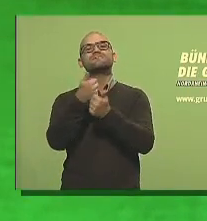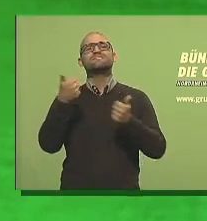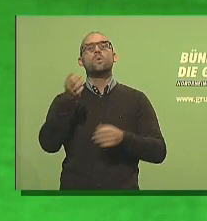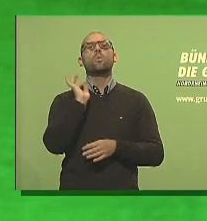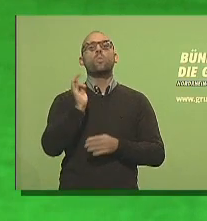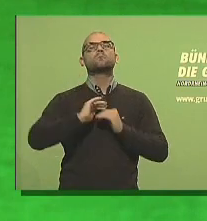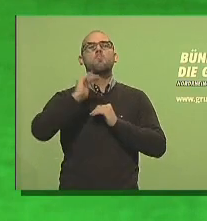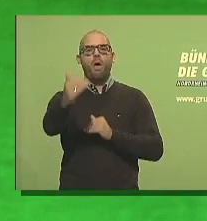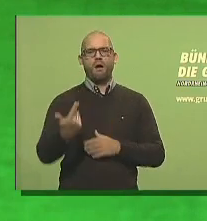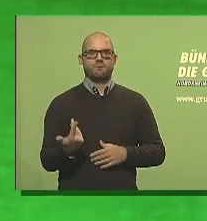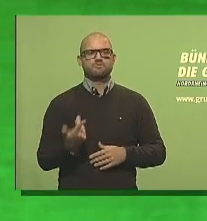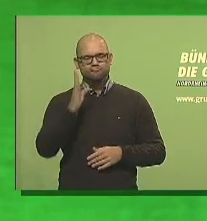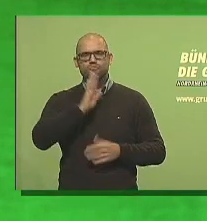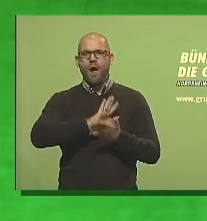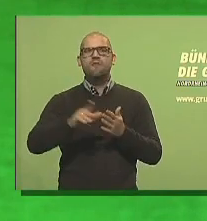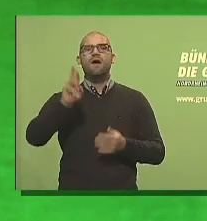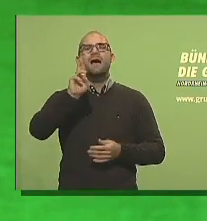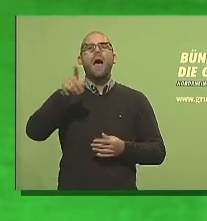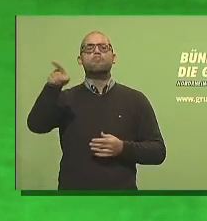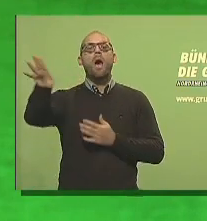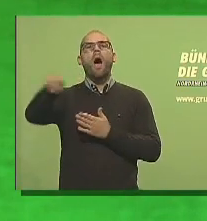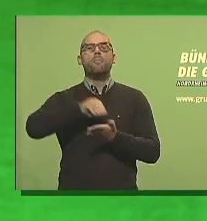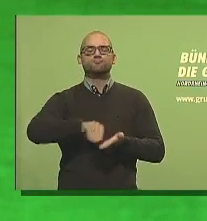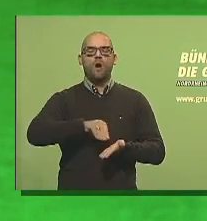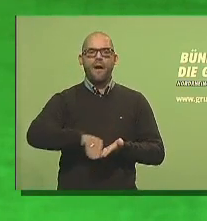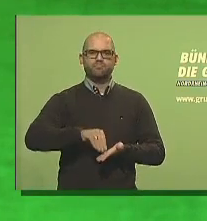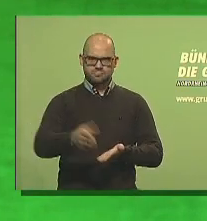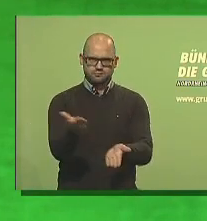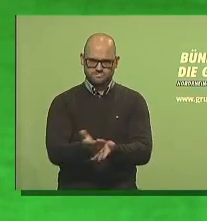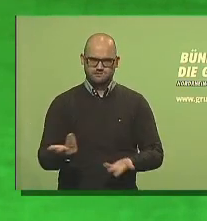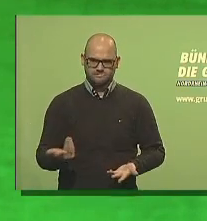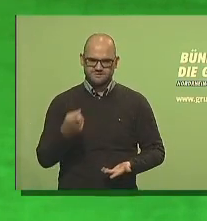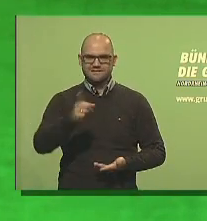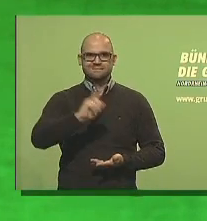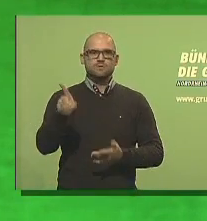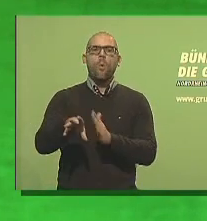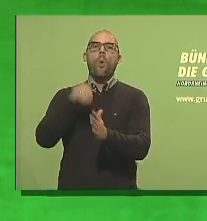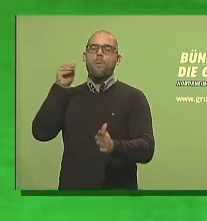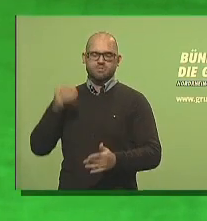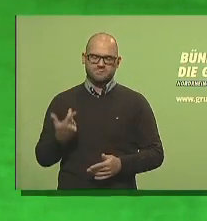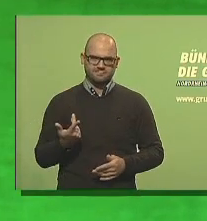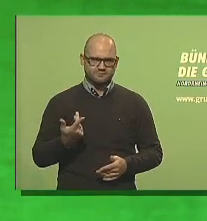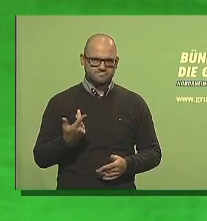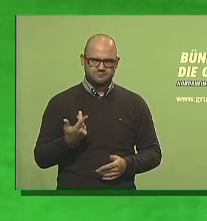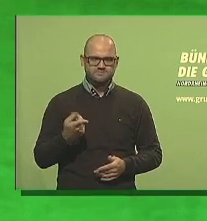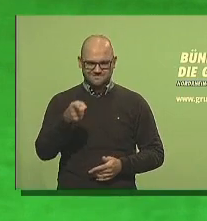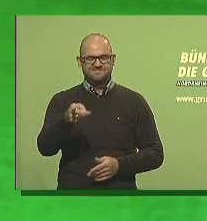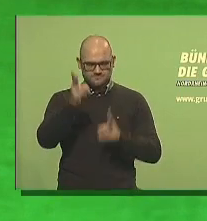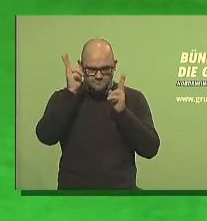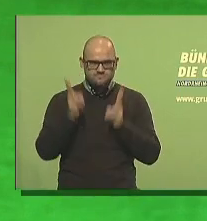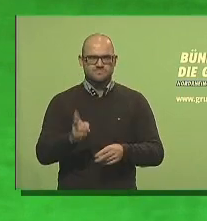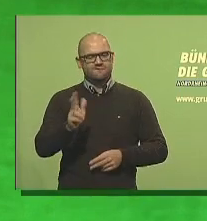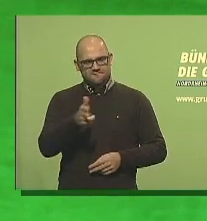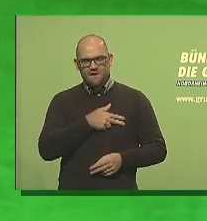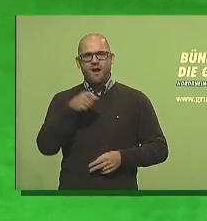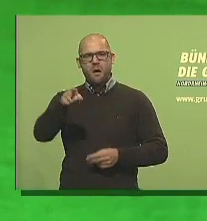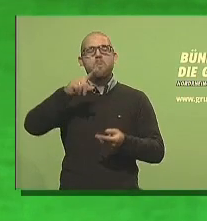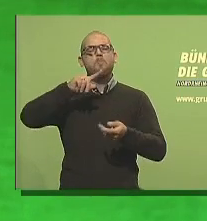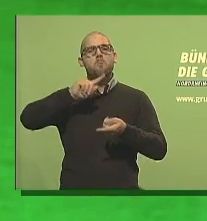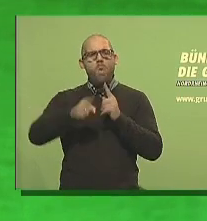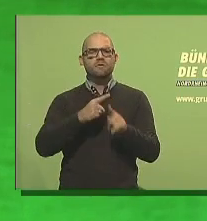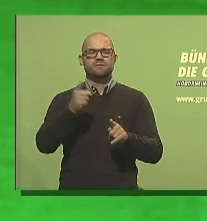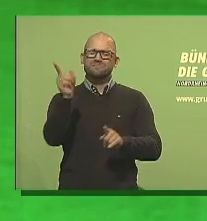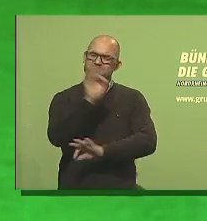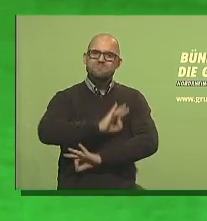bei Johannes Remmel. Das können wir gut haben. Das ist dann auch kein Plagiat, sondern, liebe Freunde und Freunde, das ist einfach bessere Politik.